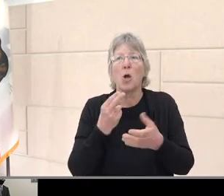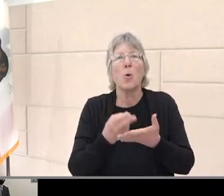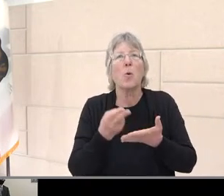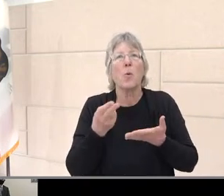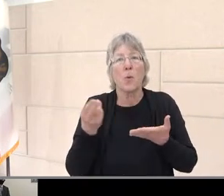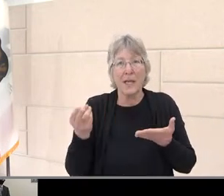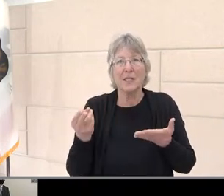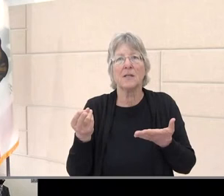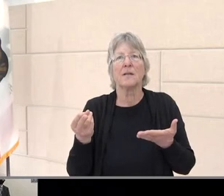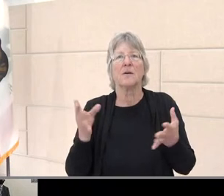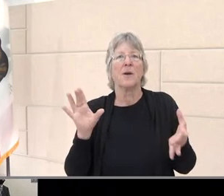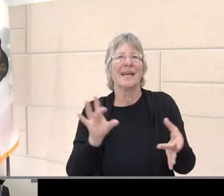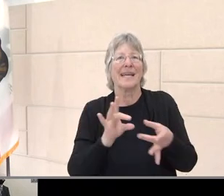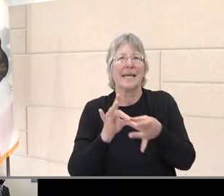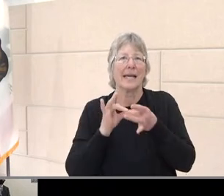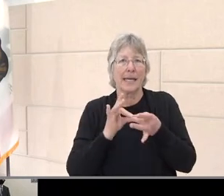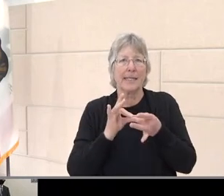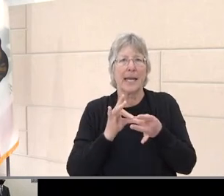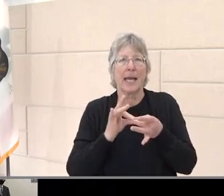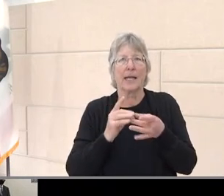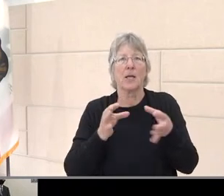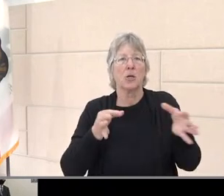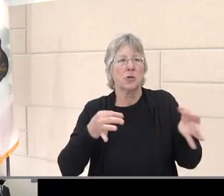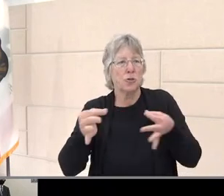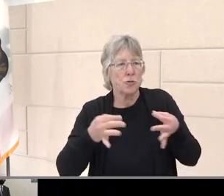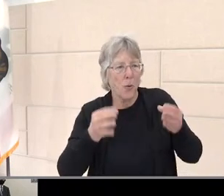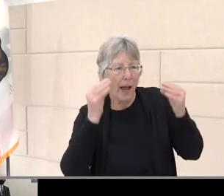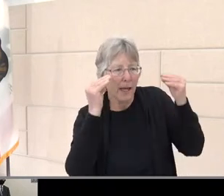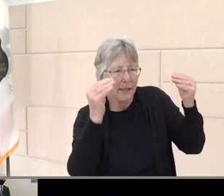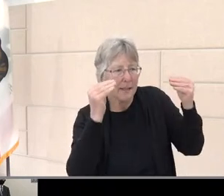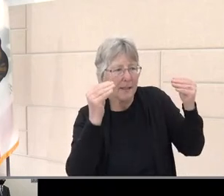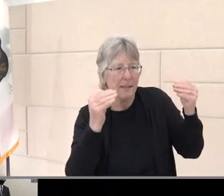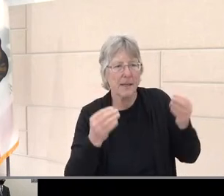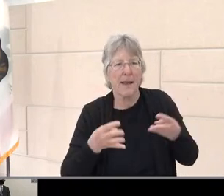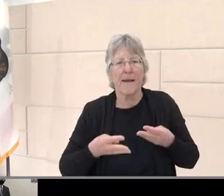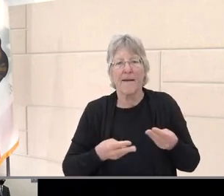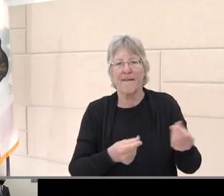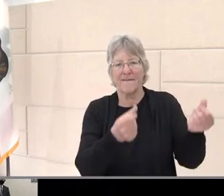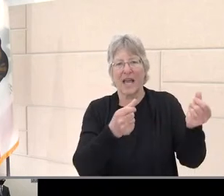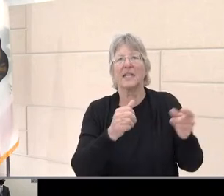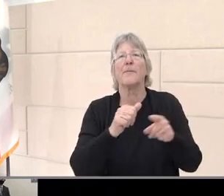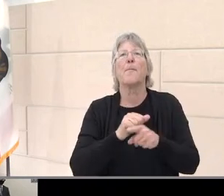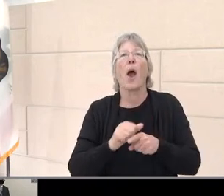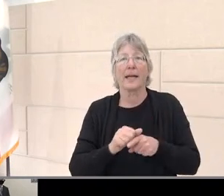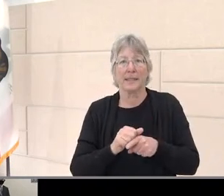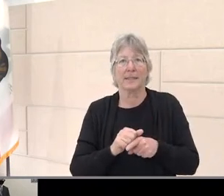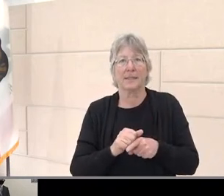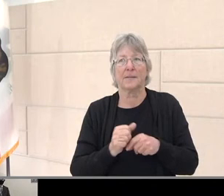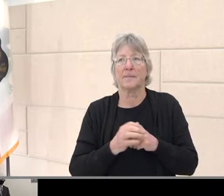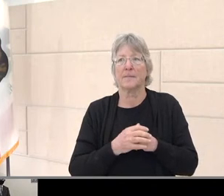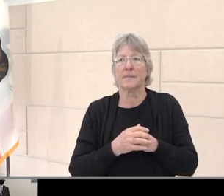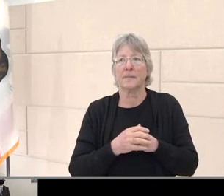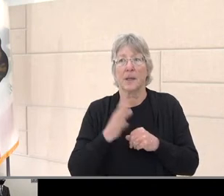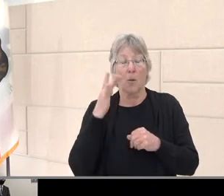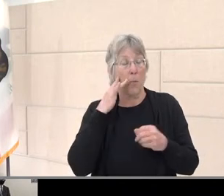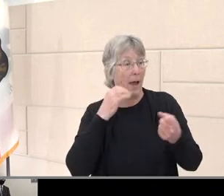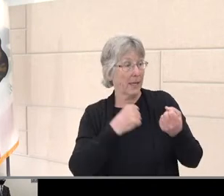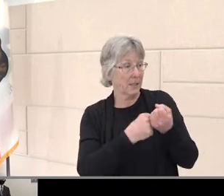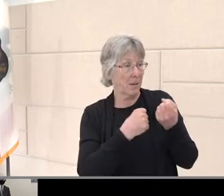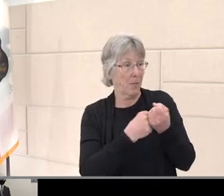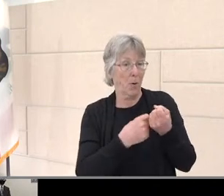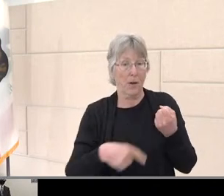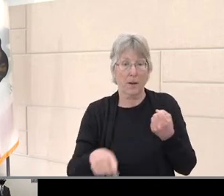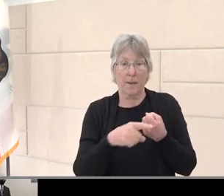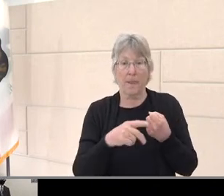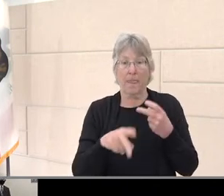លើបន្តការបង្ហាត់ដើម្បីឲ្យមានប្រសិទ្ធភាពមូលហេតុដែលយើងមាន